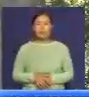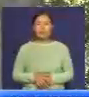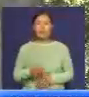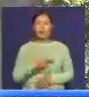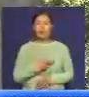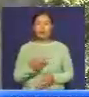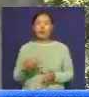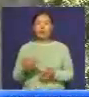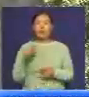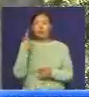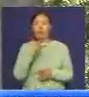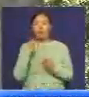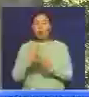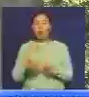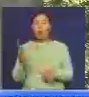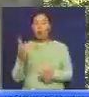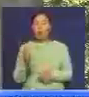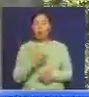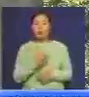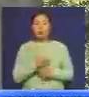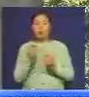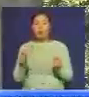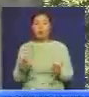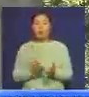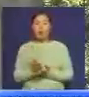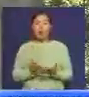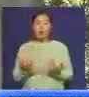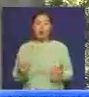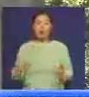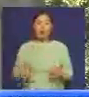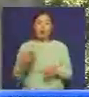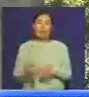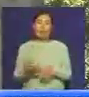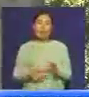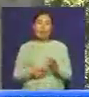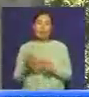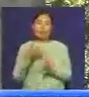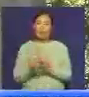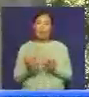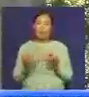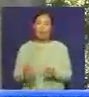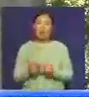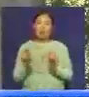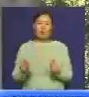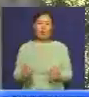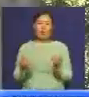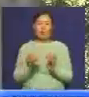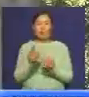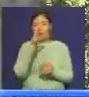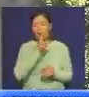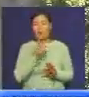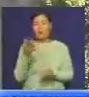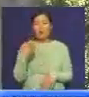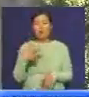Я стал предпринимателем. Хочу в будущем увеличить число сотрудников. Сейчас потихоньку начинаю свое дело. Открылись месяц назад. Не жалею,